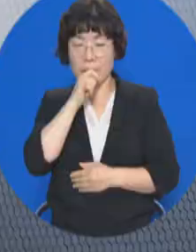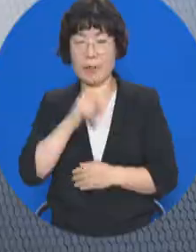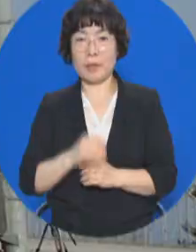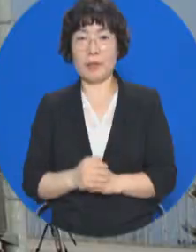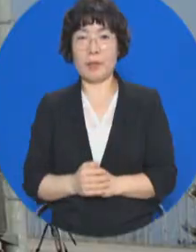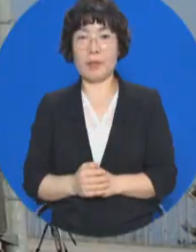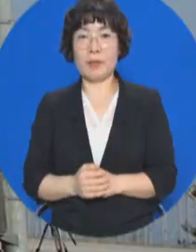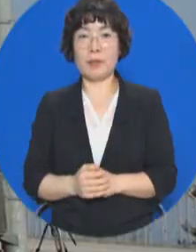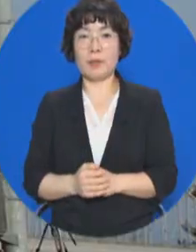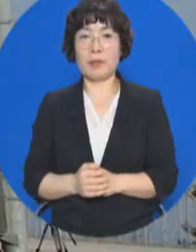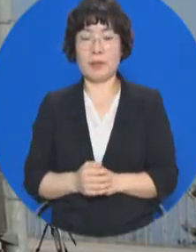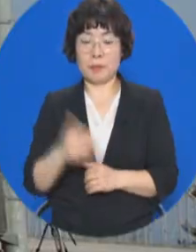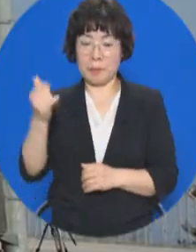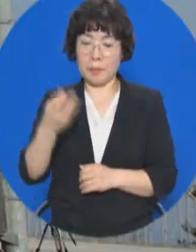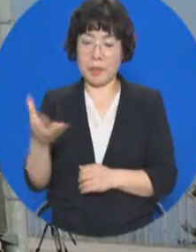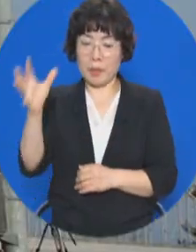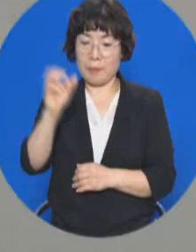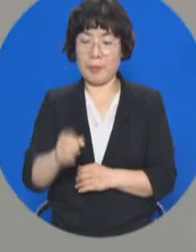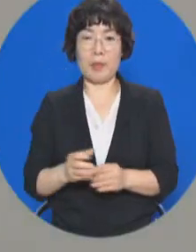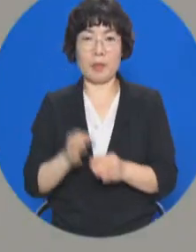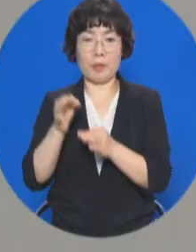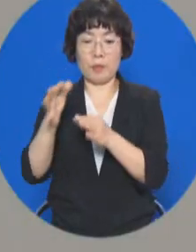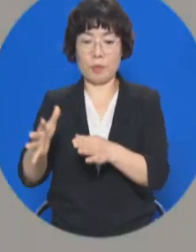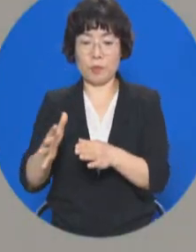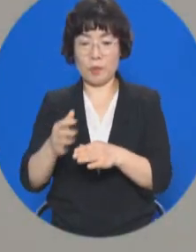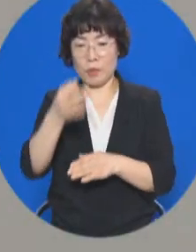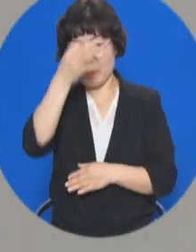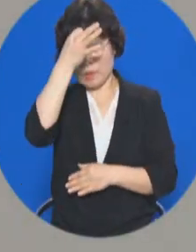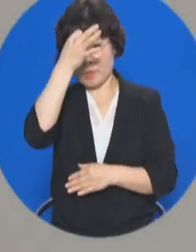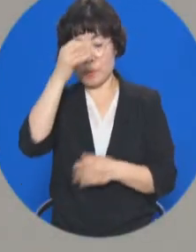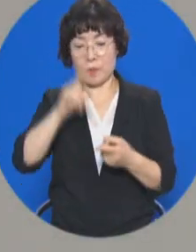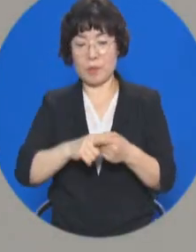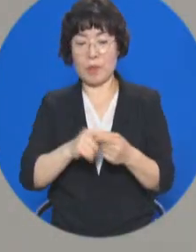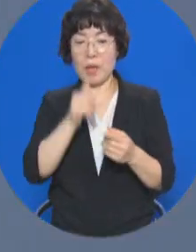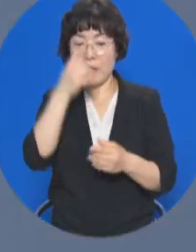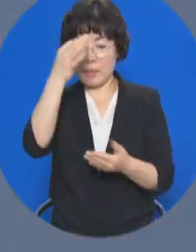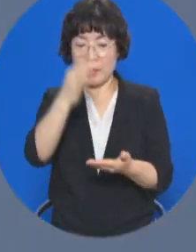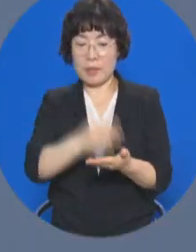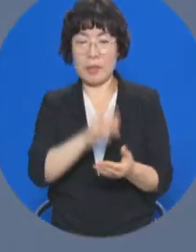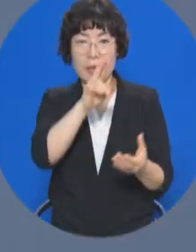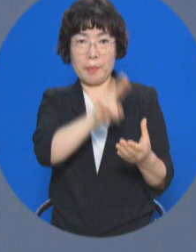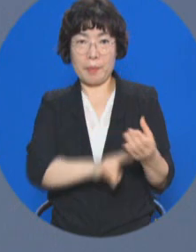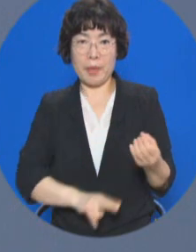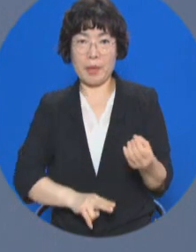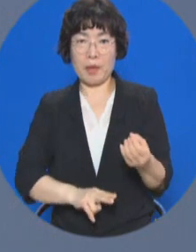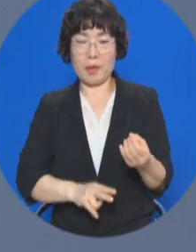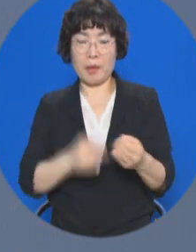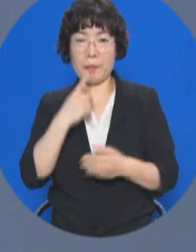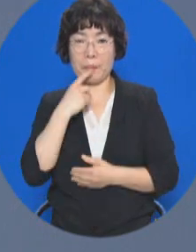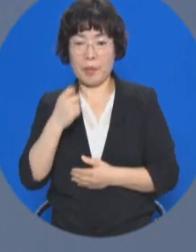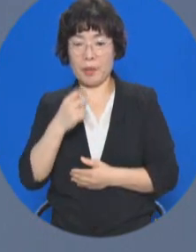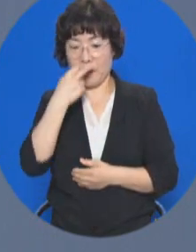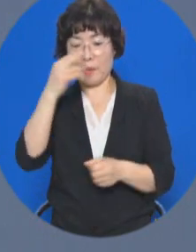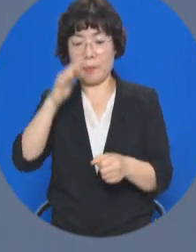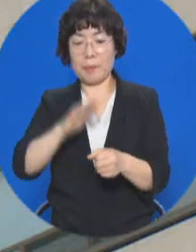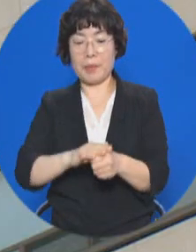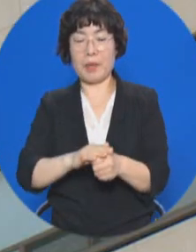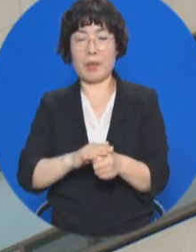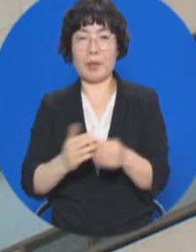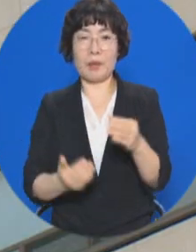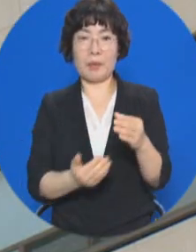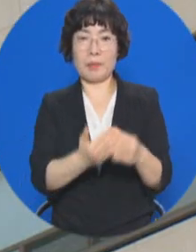그러시더라고요. 수백억여 원이 투입된 우주과학 기술이 고철값에 고스란히 노출될 뻔한 어처구니없는 상황.